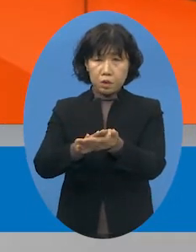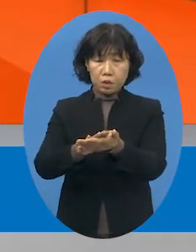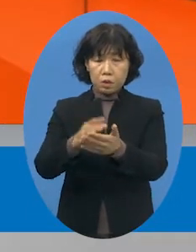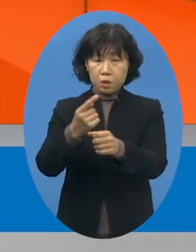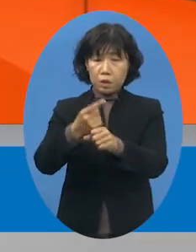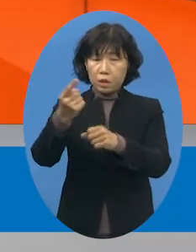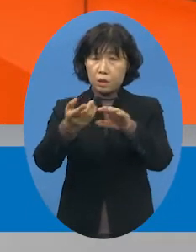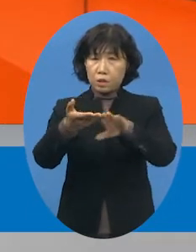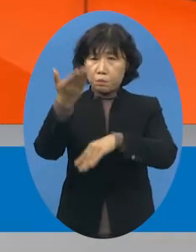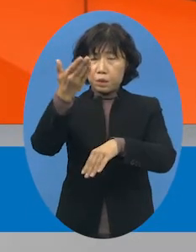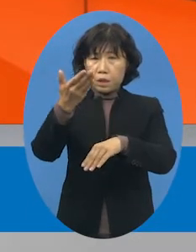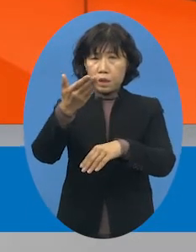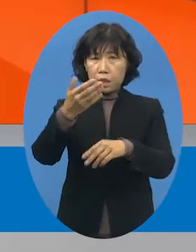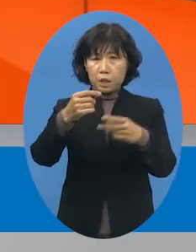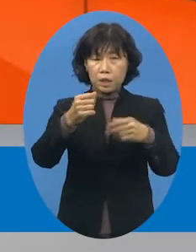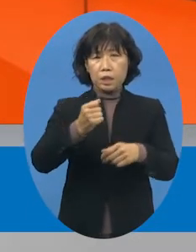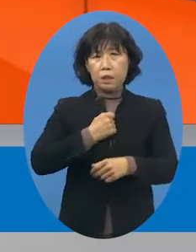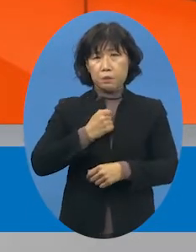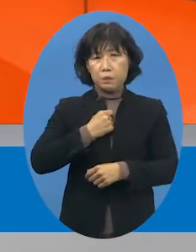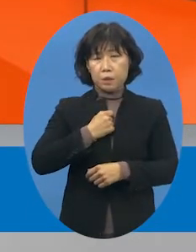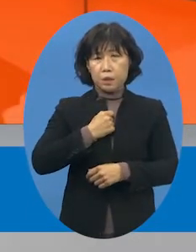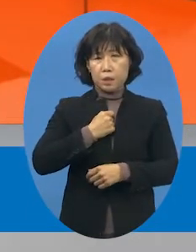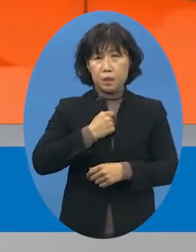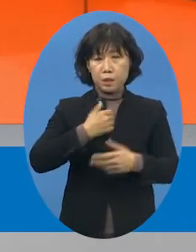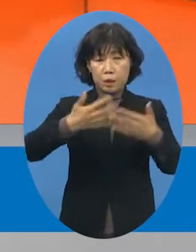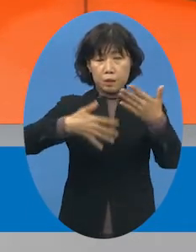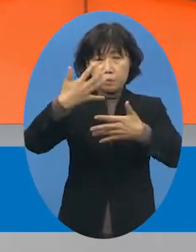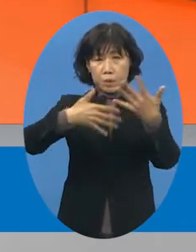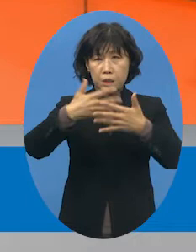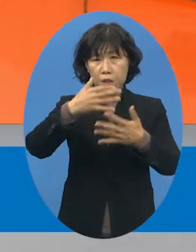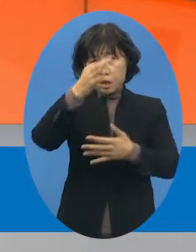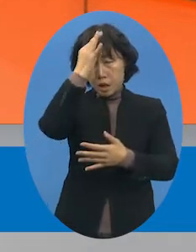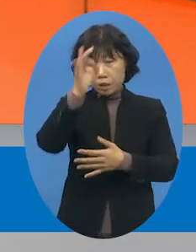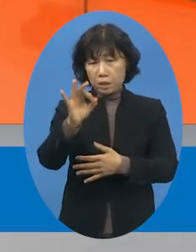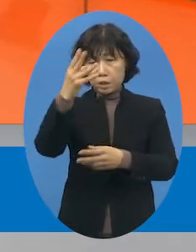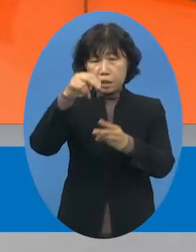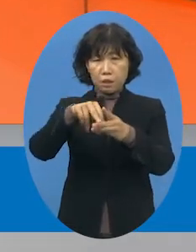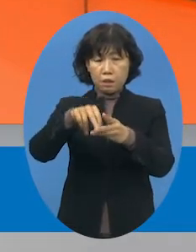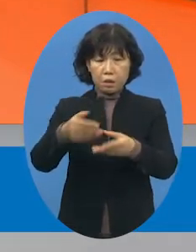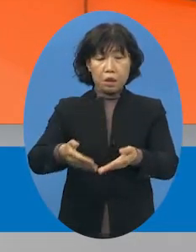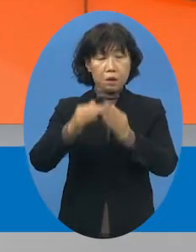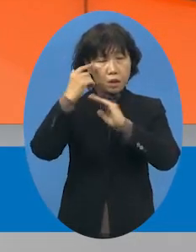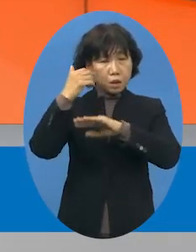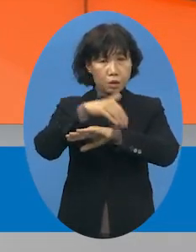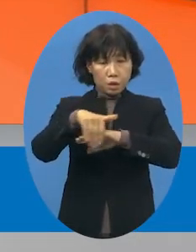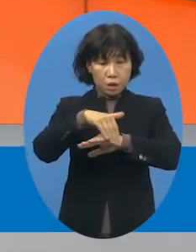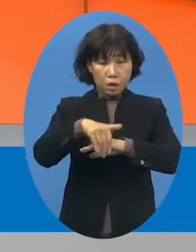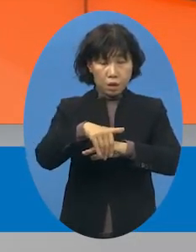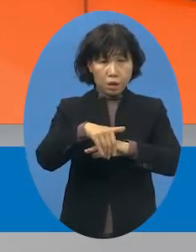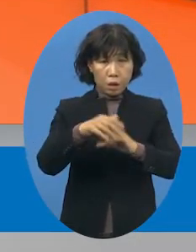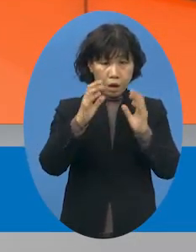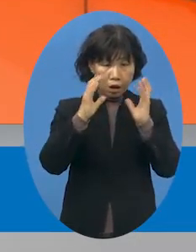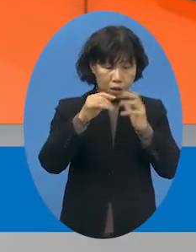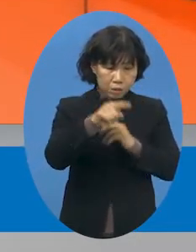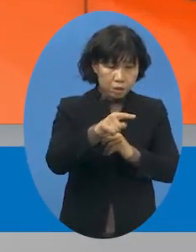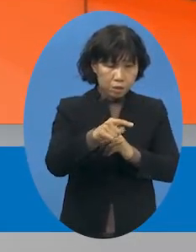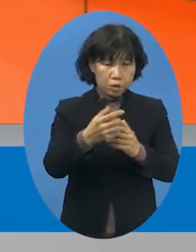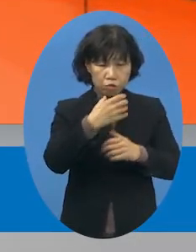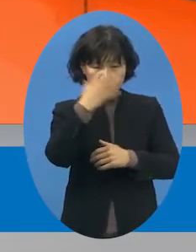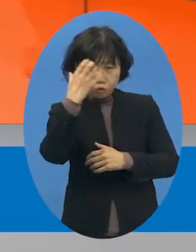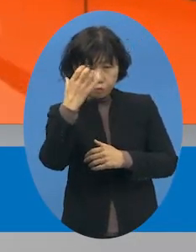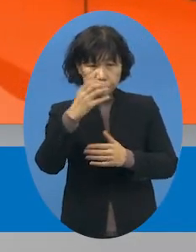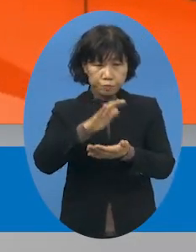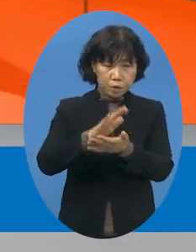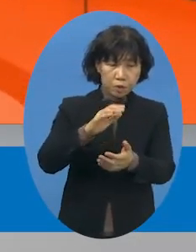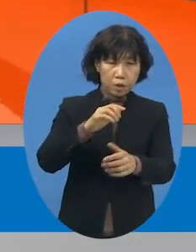리모델링의 내년 상반기 다신 니 영화 미디어 아트 센터 로 개관할 예정 인데요 영화 꿈나무들의 열정과 재능을